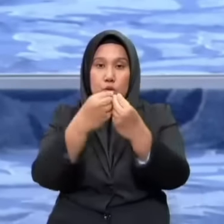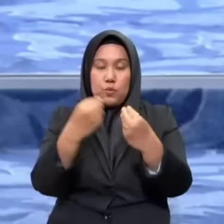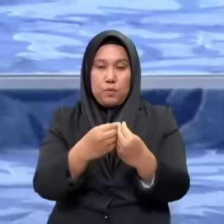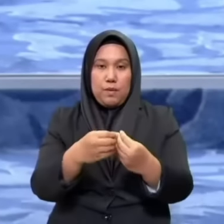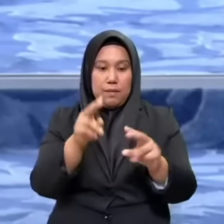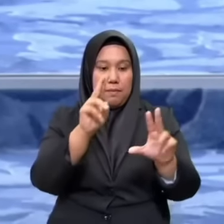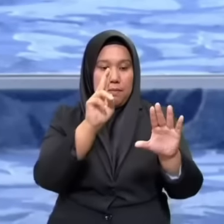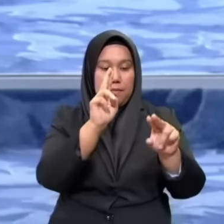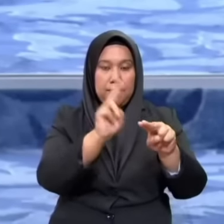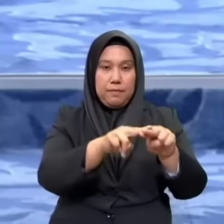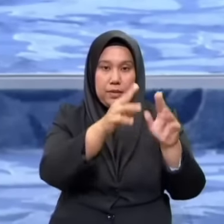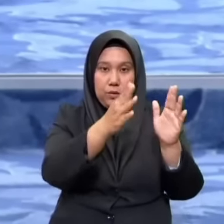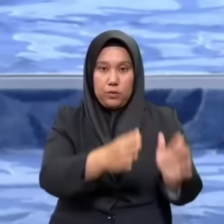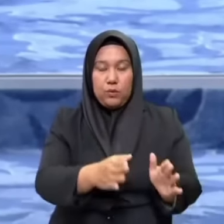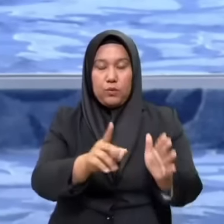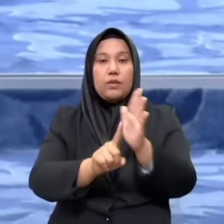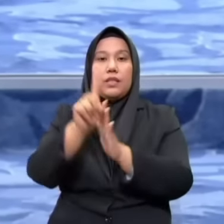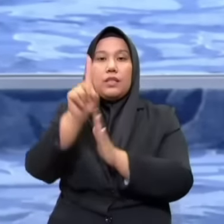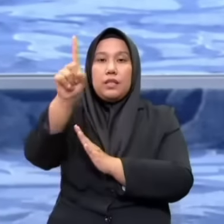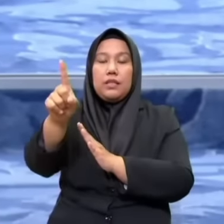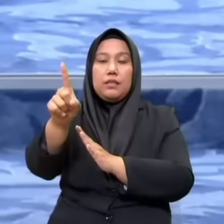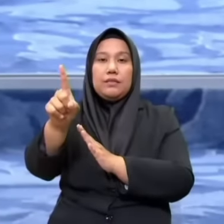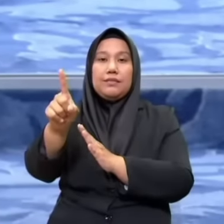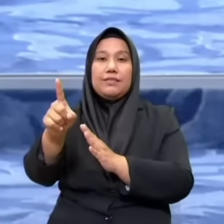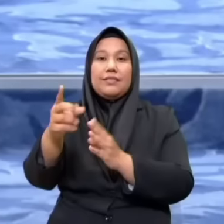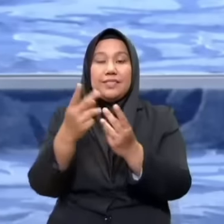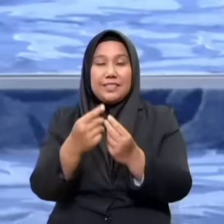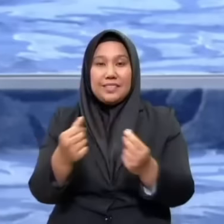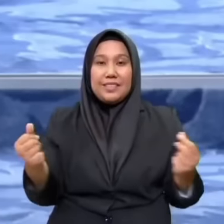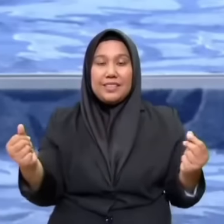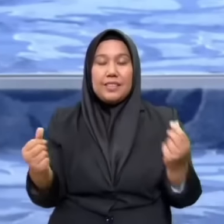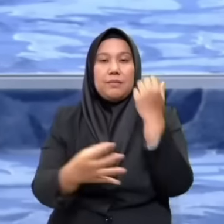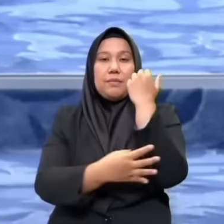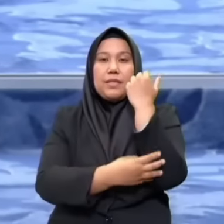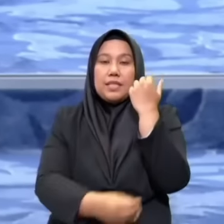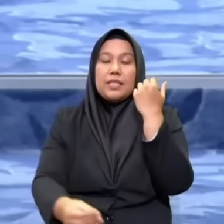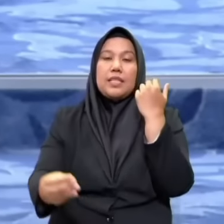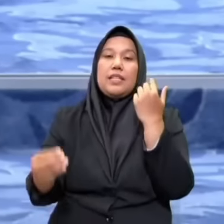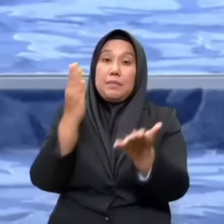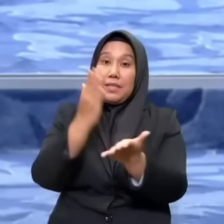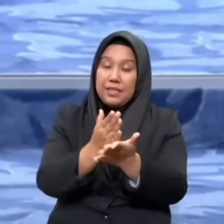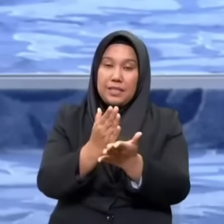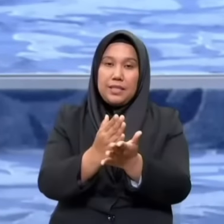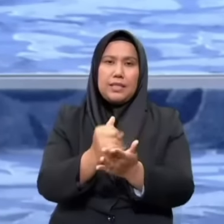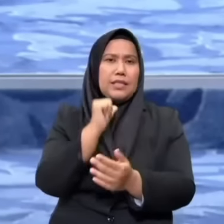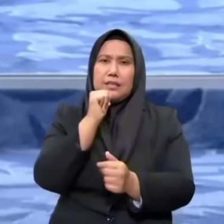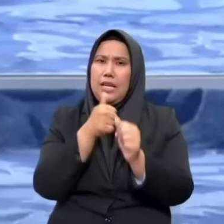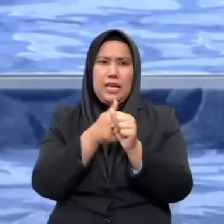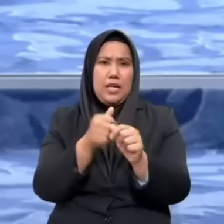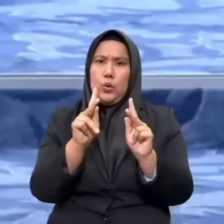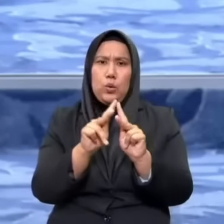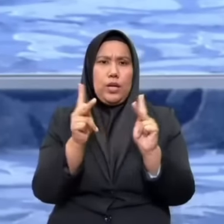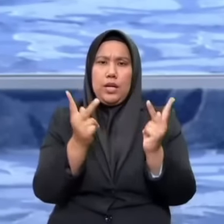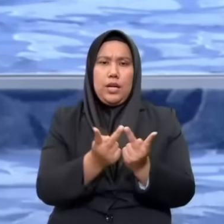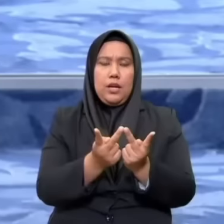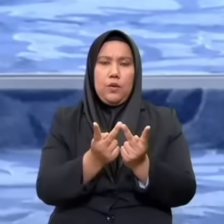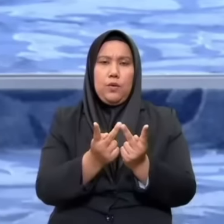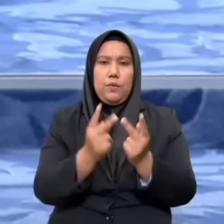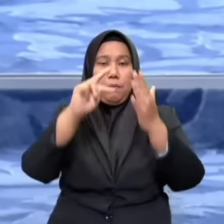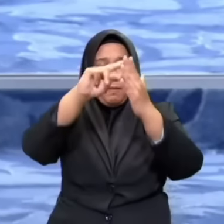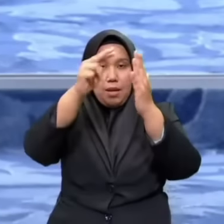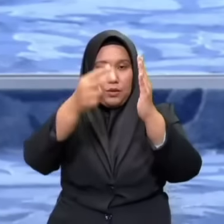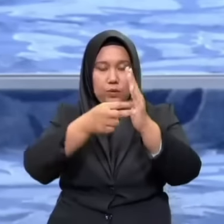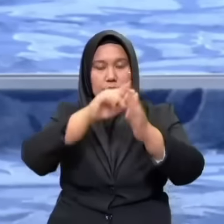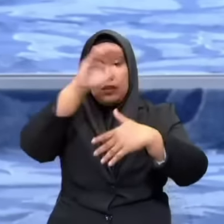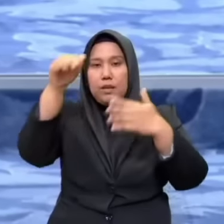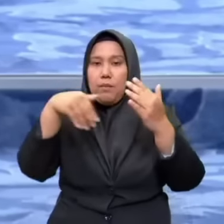selesaikan kemiskinan tegar di Kuala Lumpur, kita tak ikut kaum. Maknanya semua